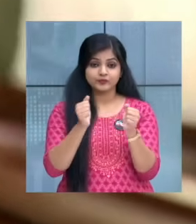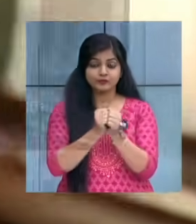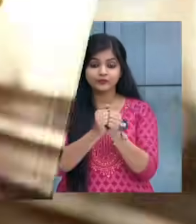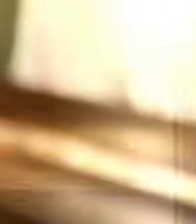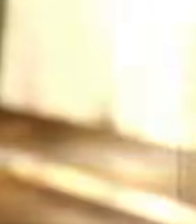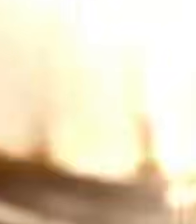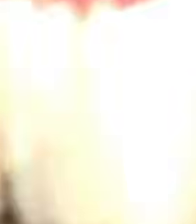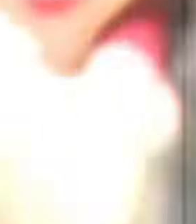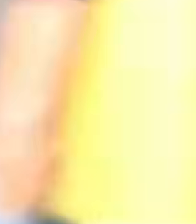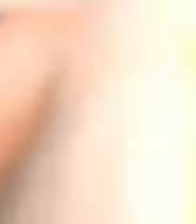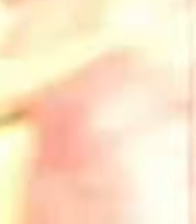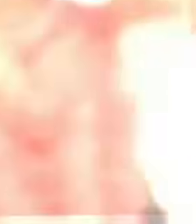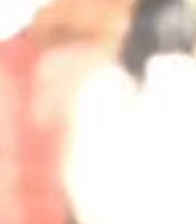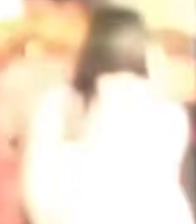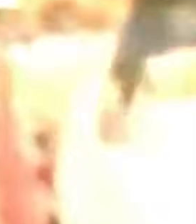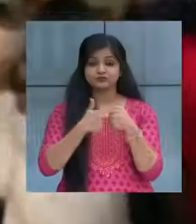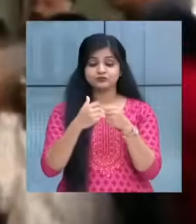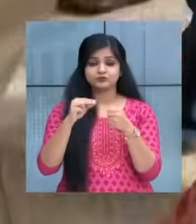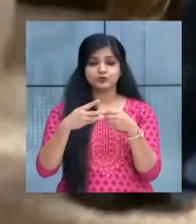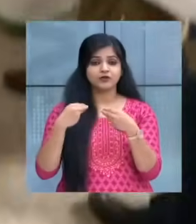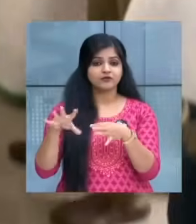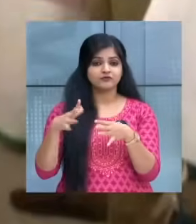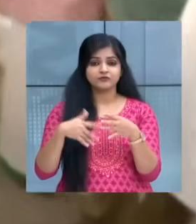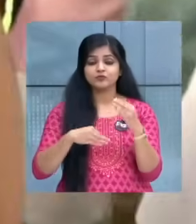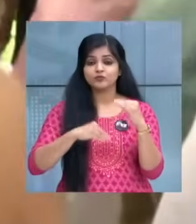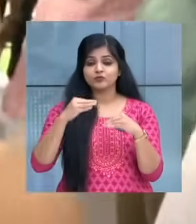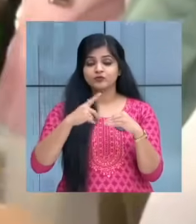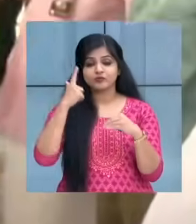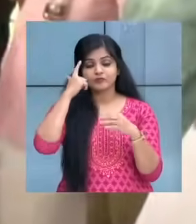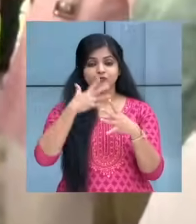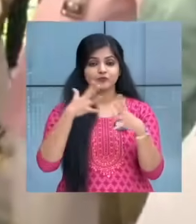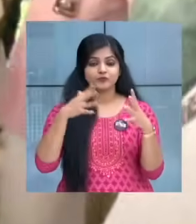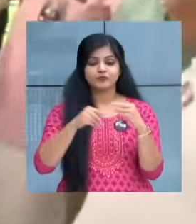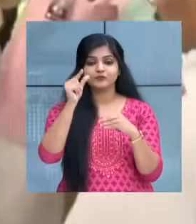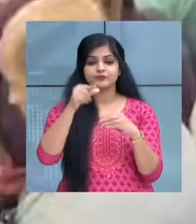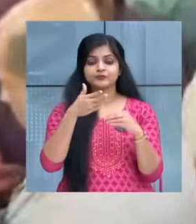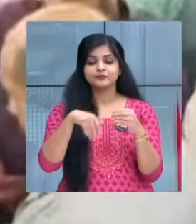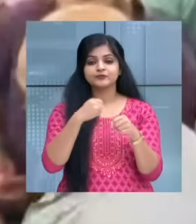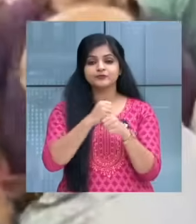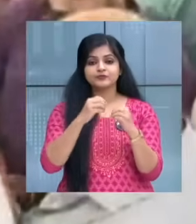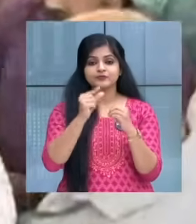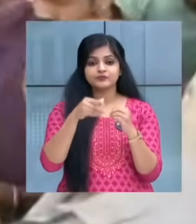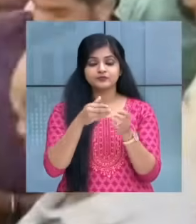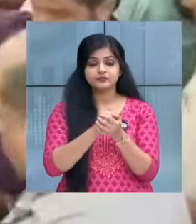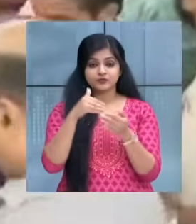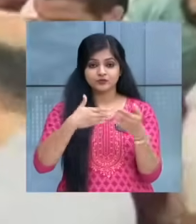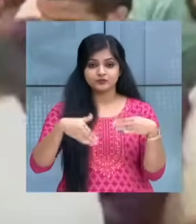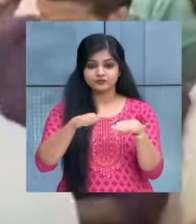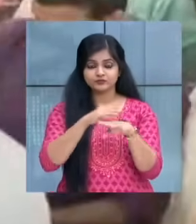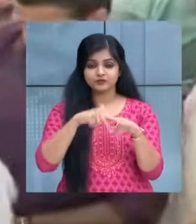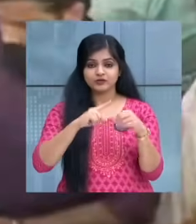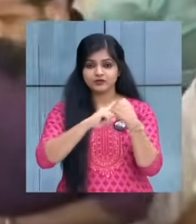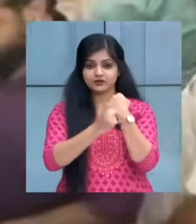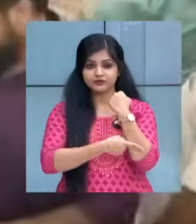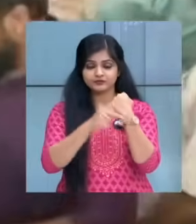പേര് മറ്റുള്ളവർക്ക് വിട്ടു നൽകാൻ പോലും കാണിച്ചിരുന്ന വലിയ മനസ്സുള്ള ഒരു വ്യക്തി കൂടിയായിരുന്നു ഗാന്ധിമതി ബാലൻ. ഇപ്പോഴും സംസ്കാര ചടങ്ങുകൾ